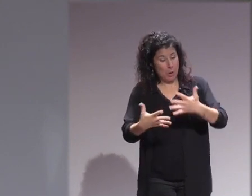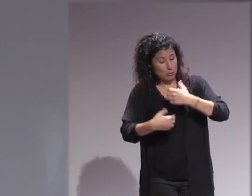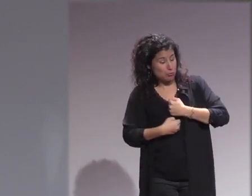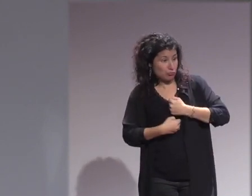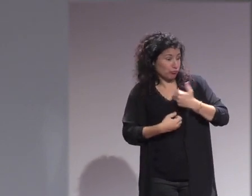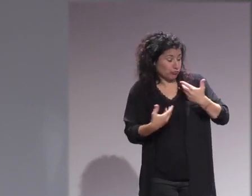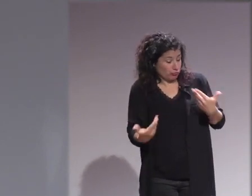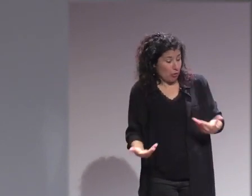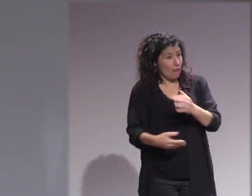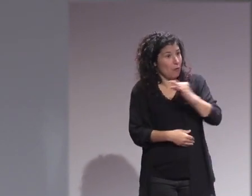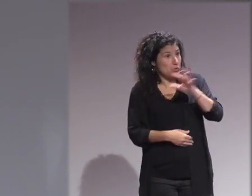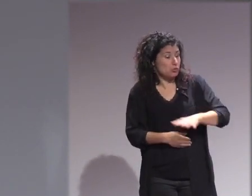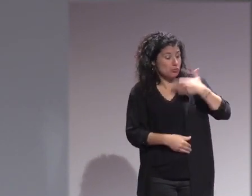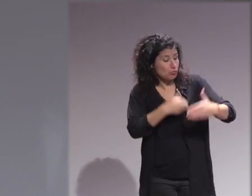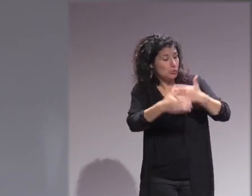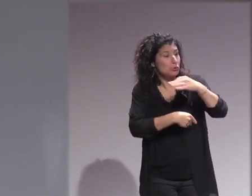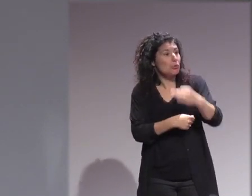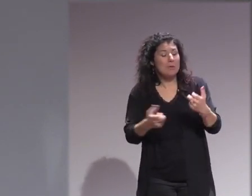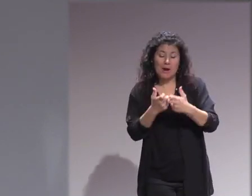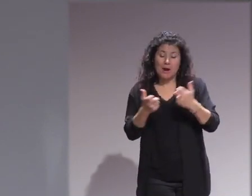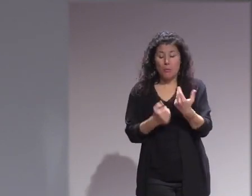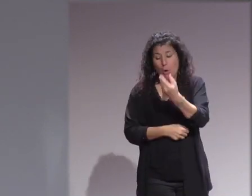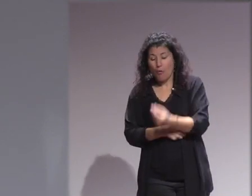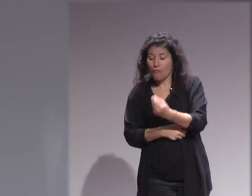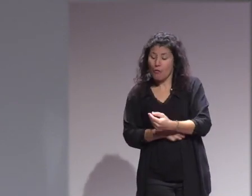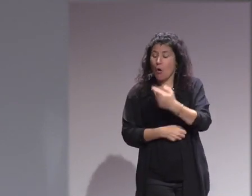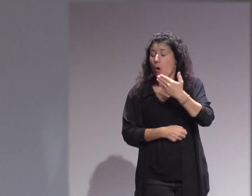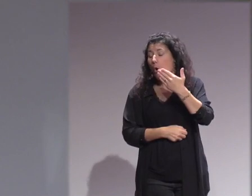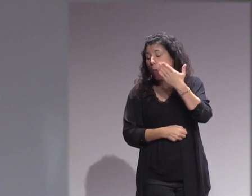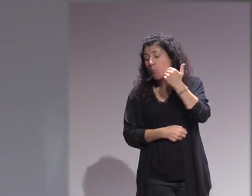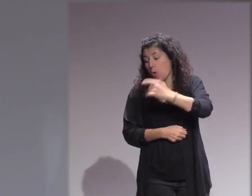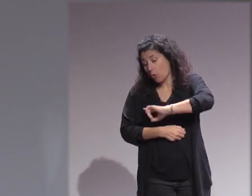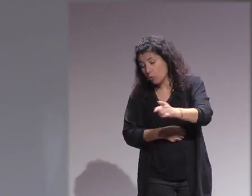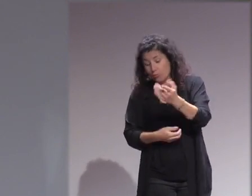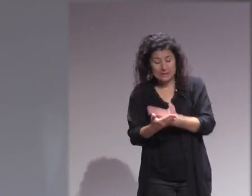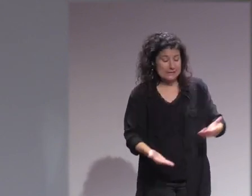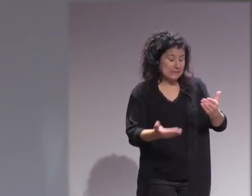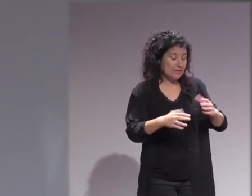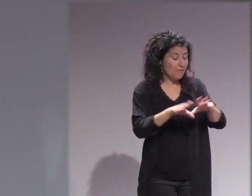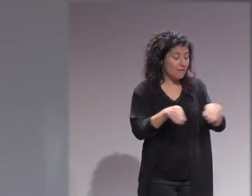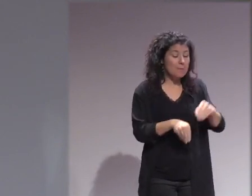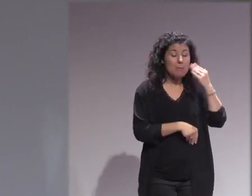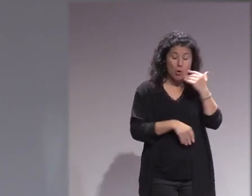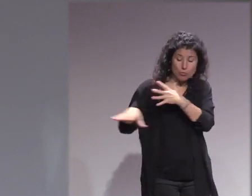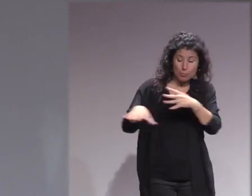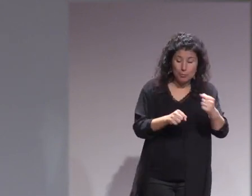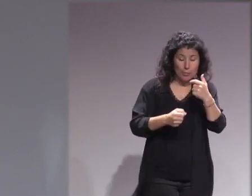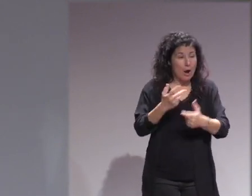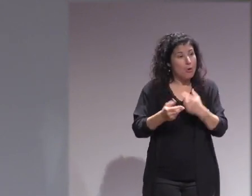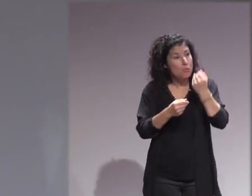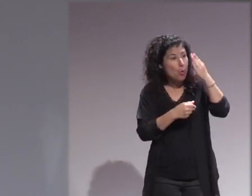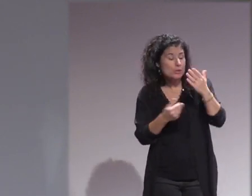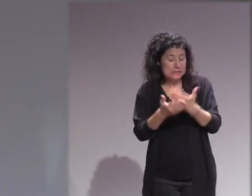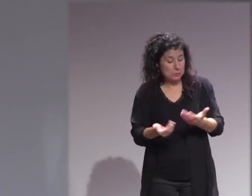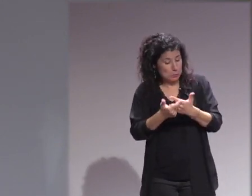enfants non blancs placés dans des familles blanches, des enfants déplacés d'un pays vers un autre, etc. Et donc il est plus que temps de faire entendre la parole des